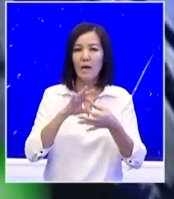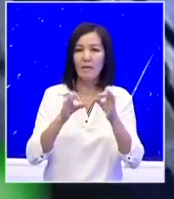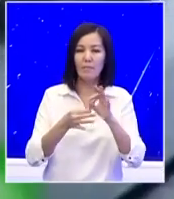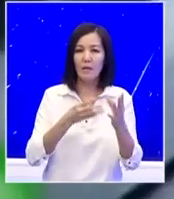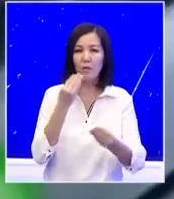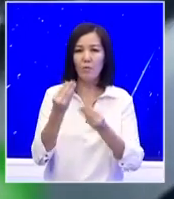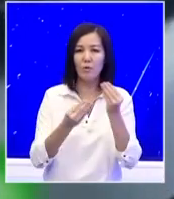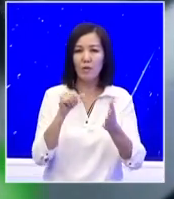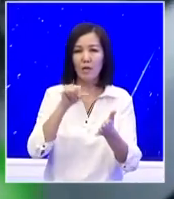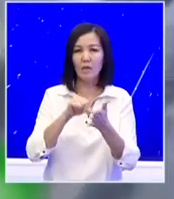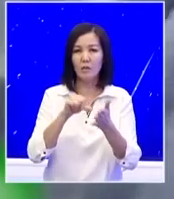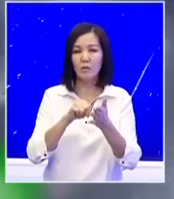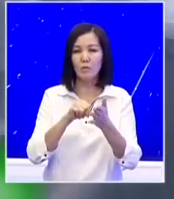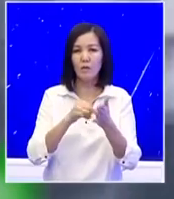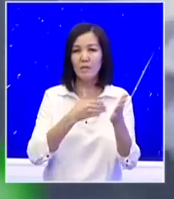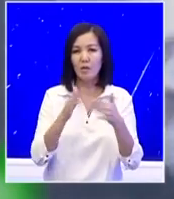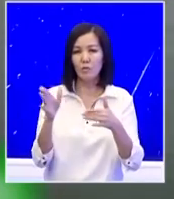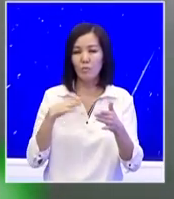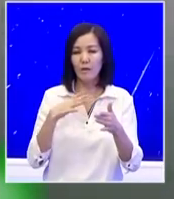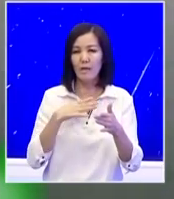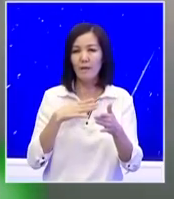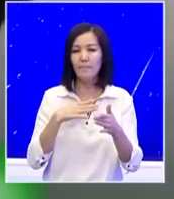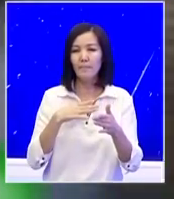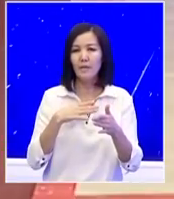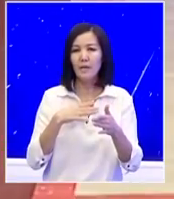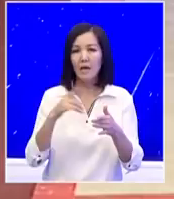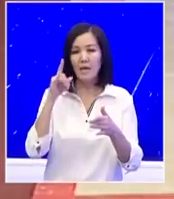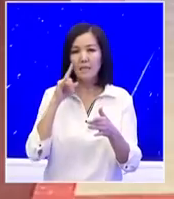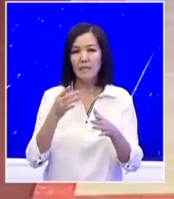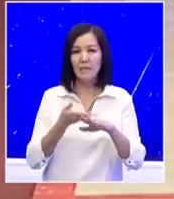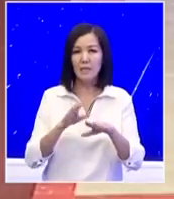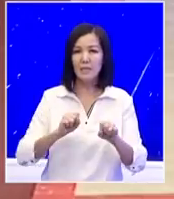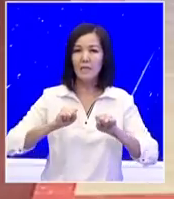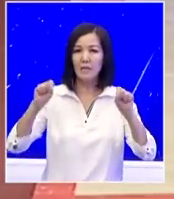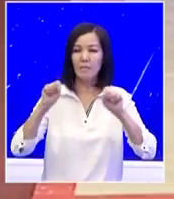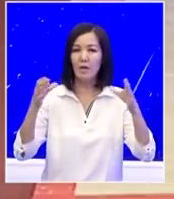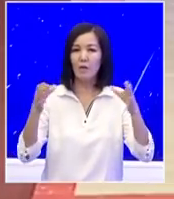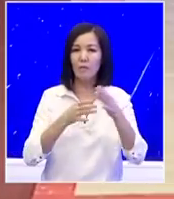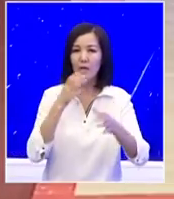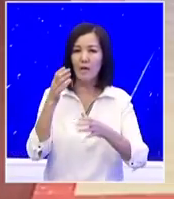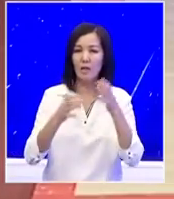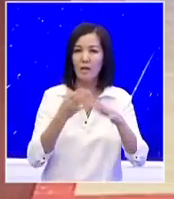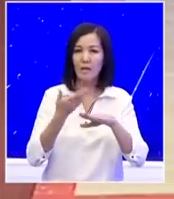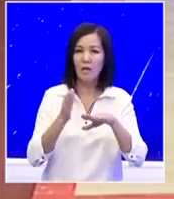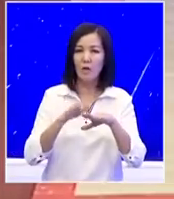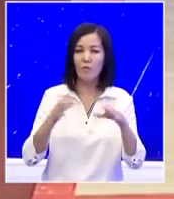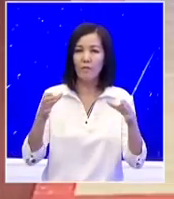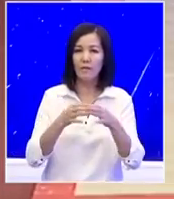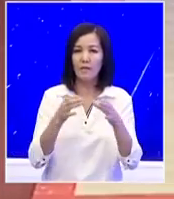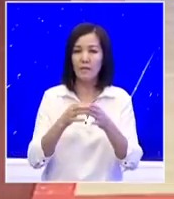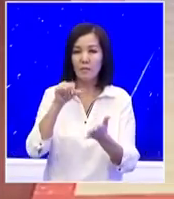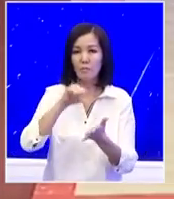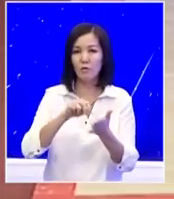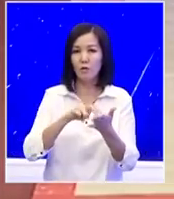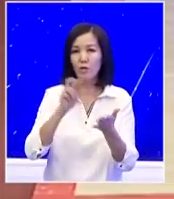ойындарынан қатысудан ресми түрде шеттетті. Сонымен қатар, бұл елдің зілтеміршілер қауымдастығы Халықаралық ауыр атлетика федерациясына